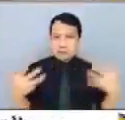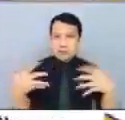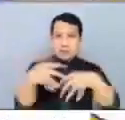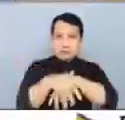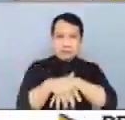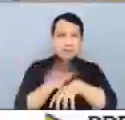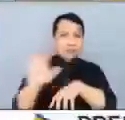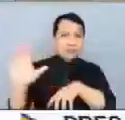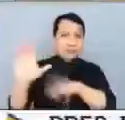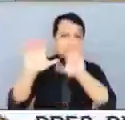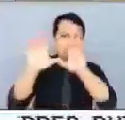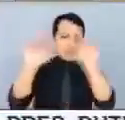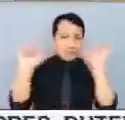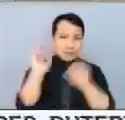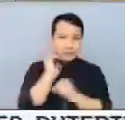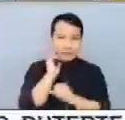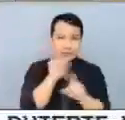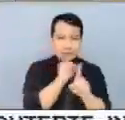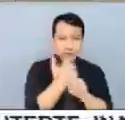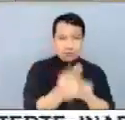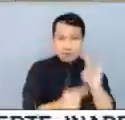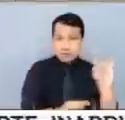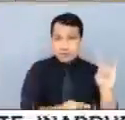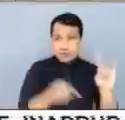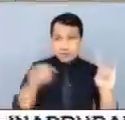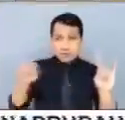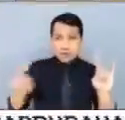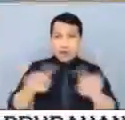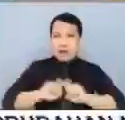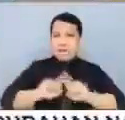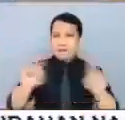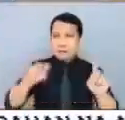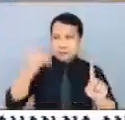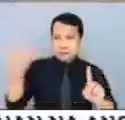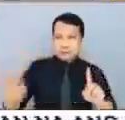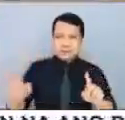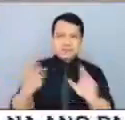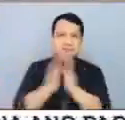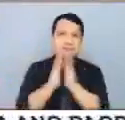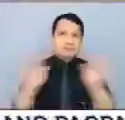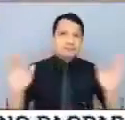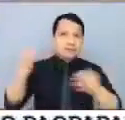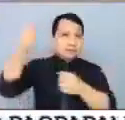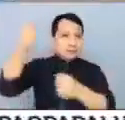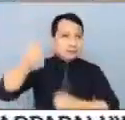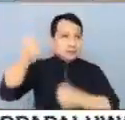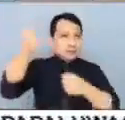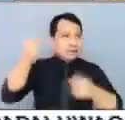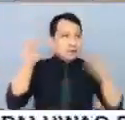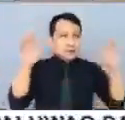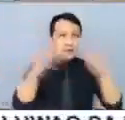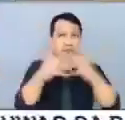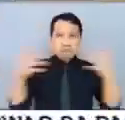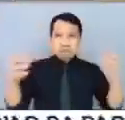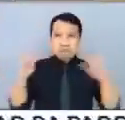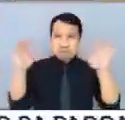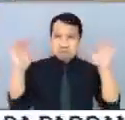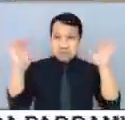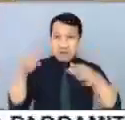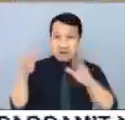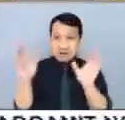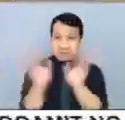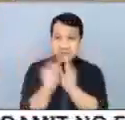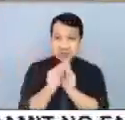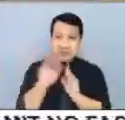hindi safe yon, di ba? So it will be social media all the way. May radyo din, may TV pero minor. Alam mo kung bakit?